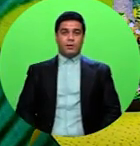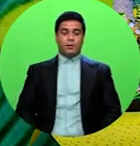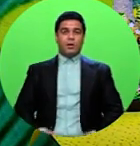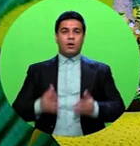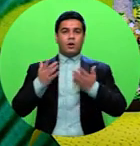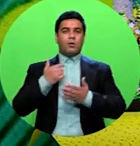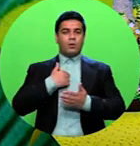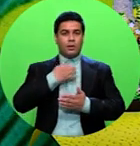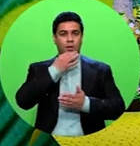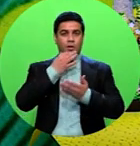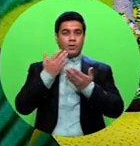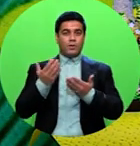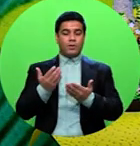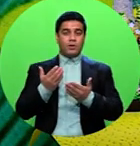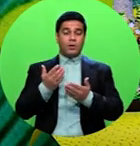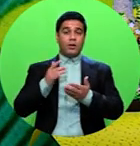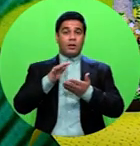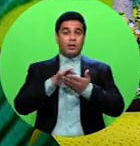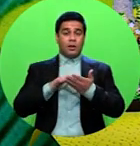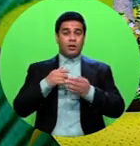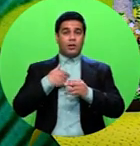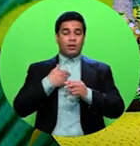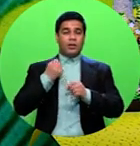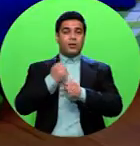какой мне нравится. Далее я